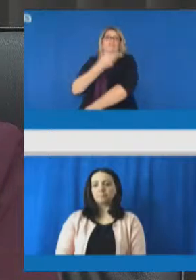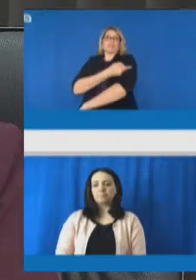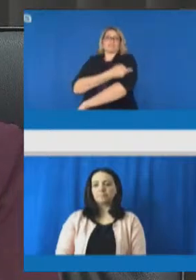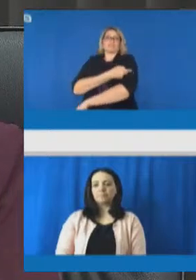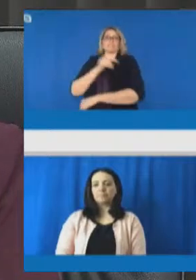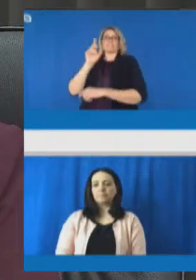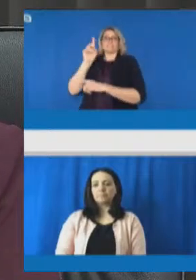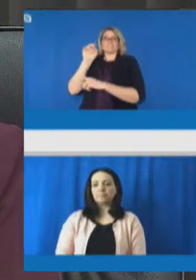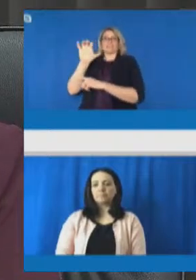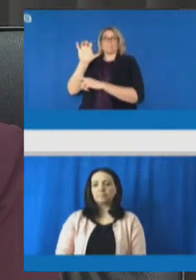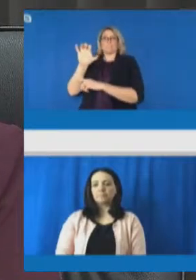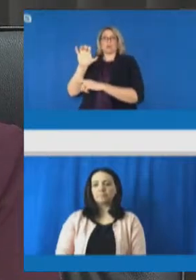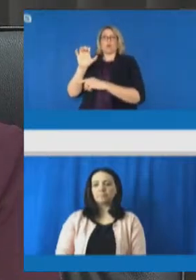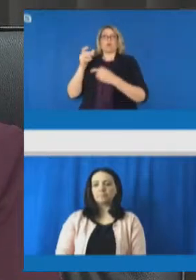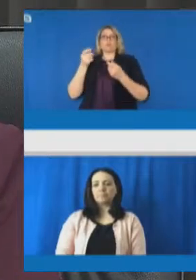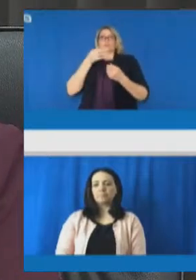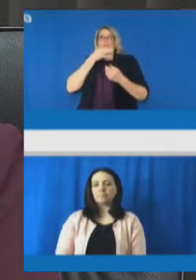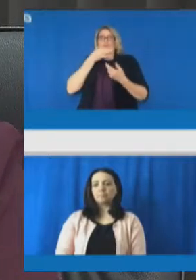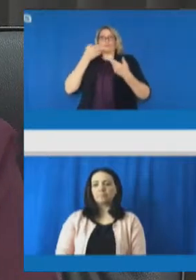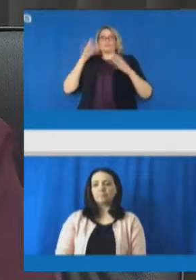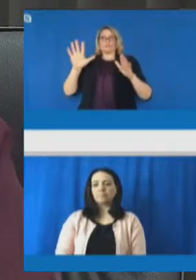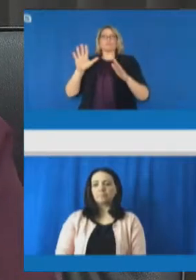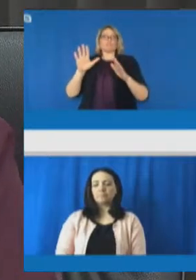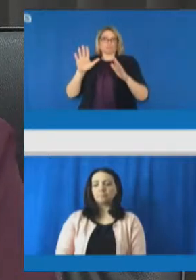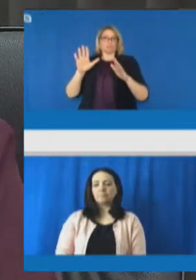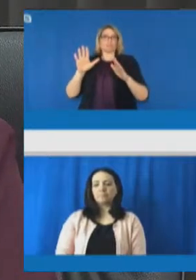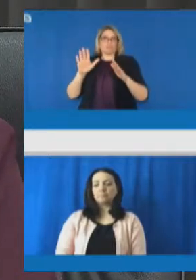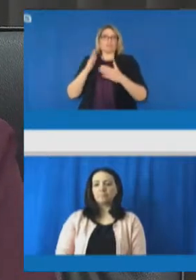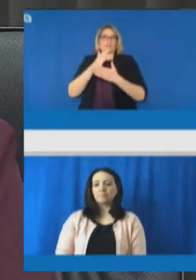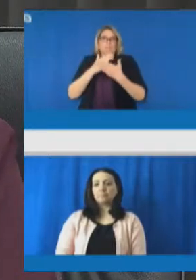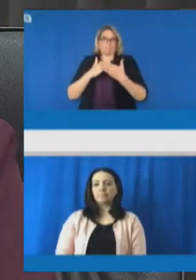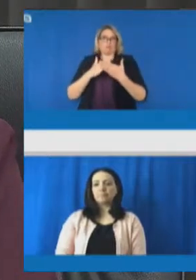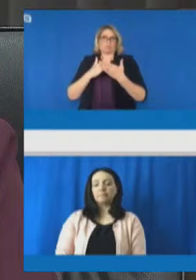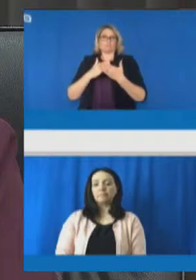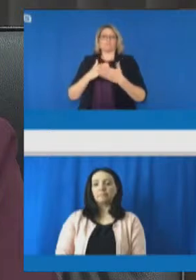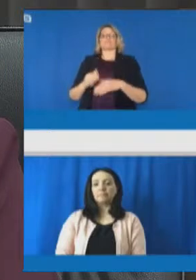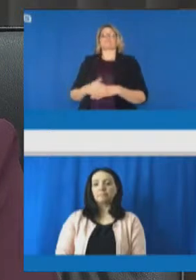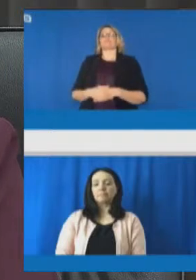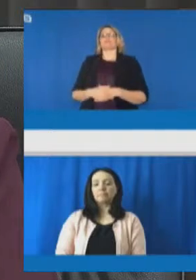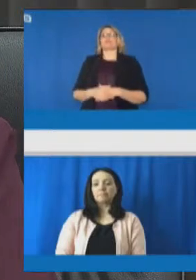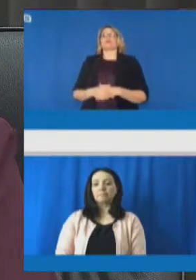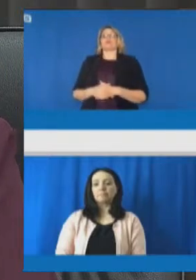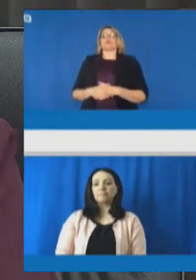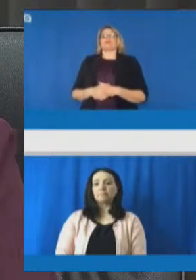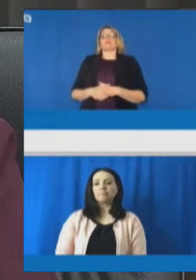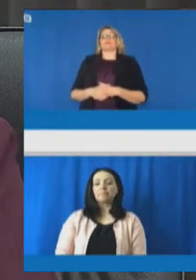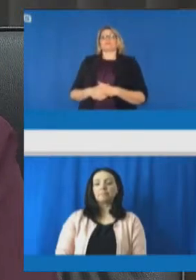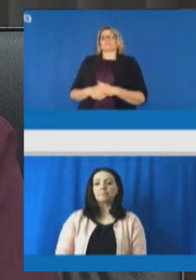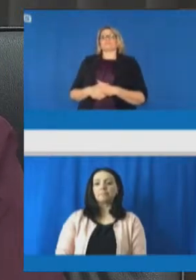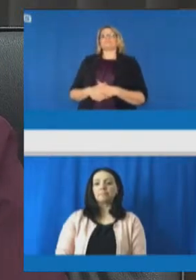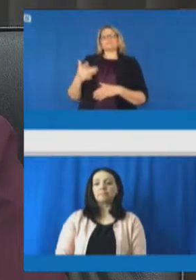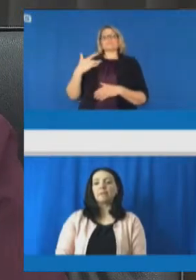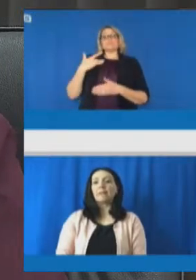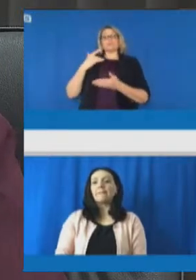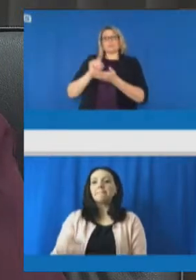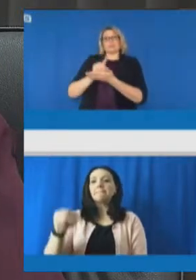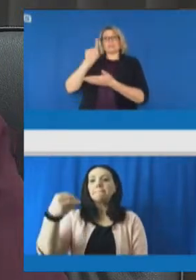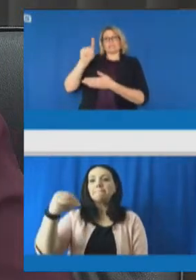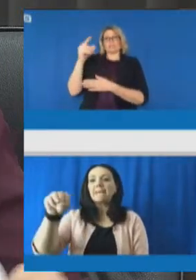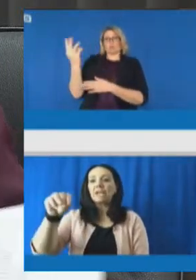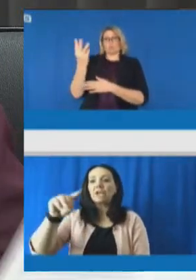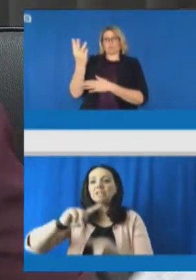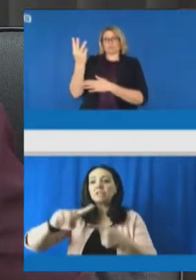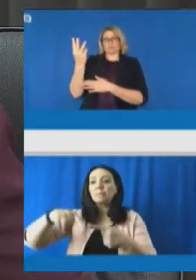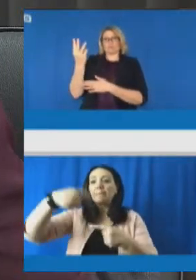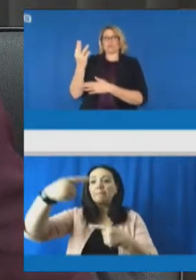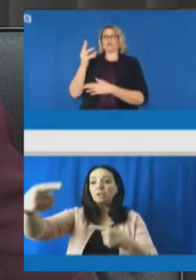les Néo-Brunswickois et toutes les Néo-Brunswickoises de plus de 85 ans de se faire vacciner sur rendez-vous dans les pharmacies